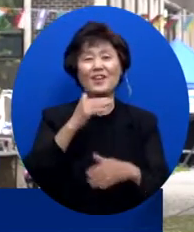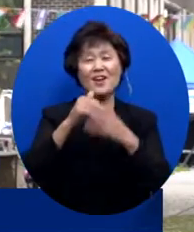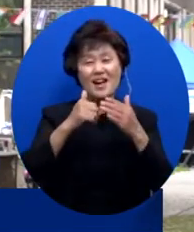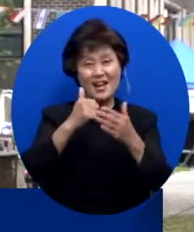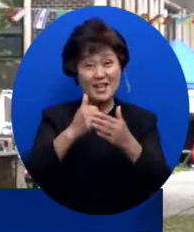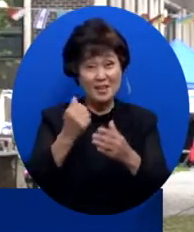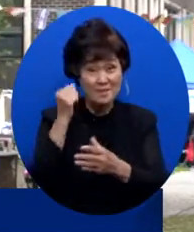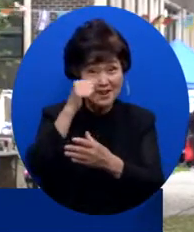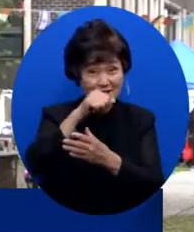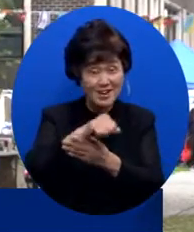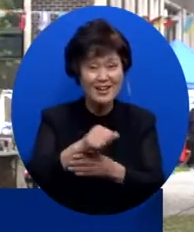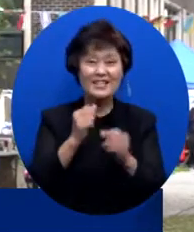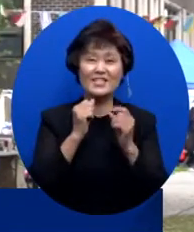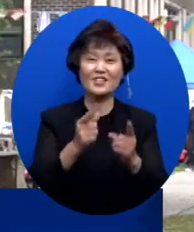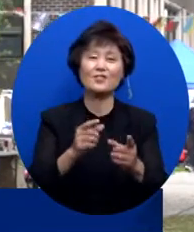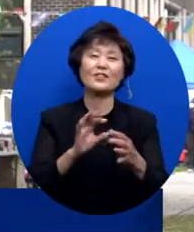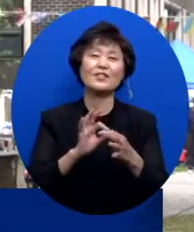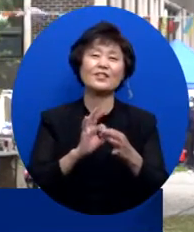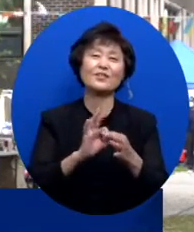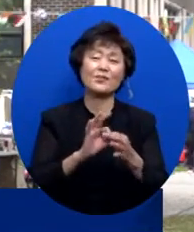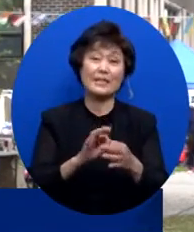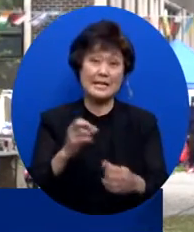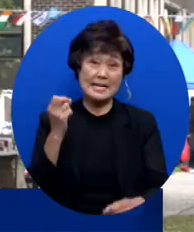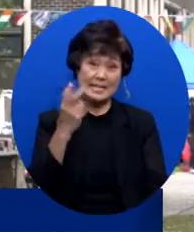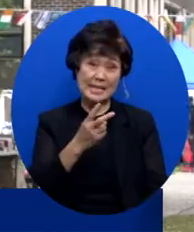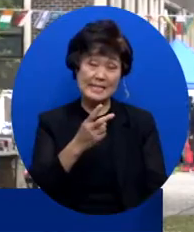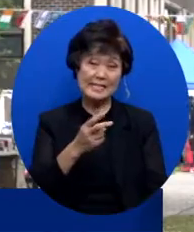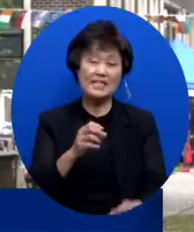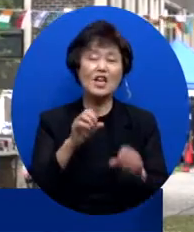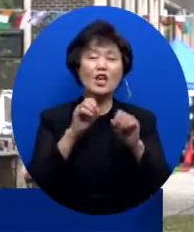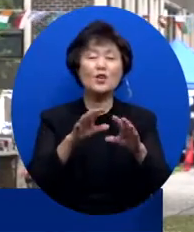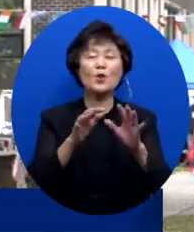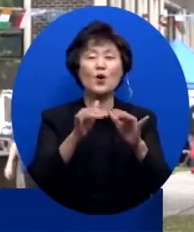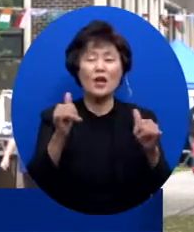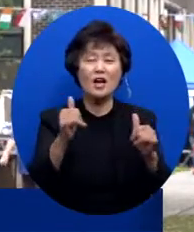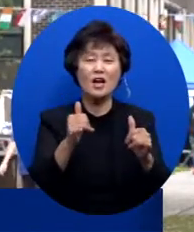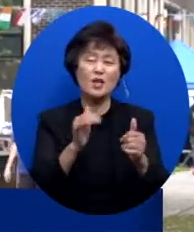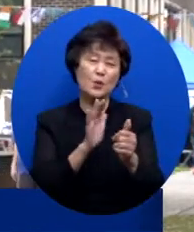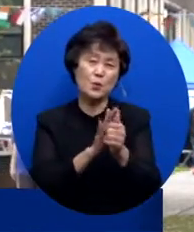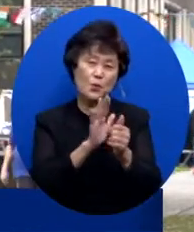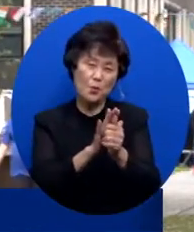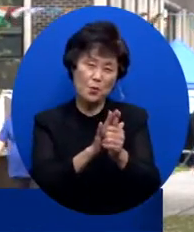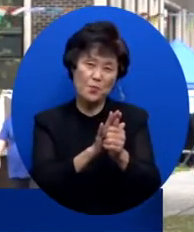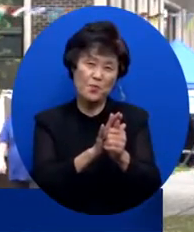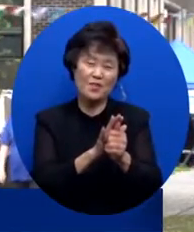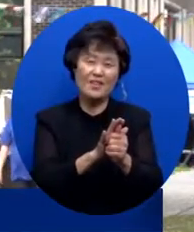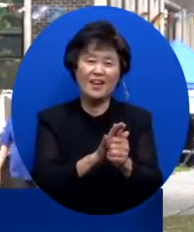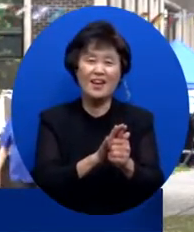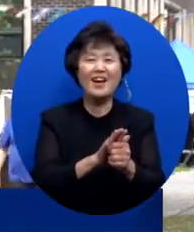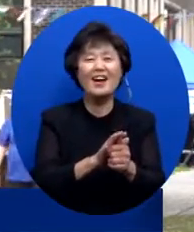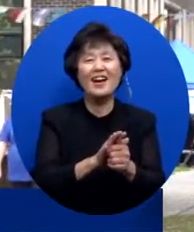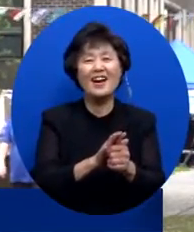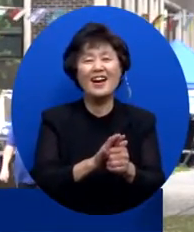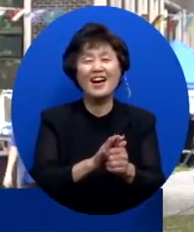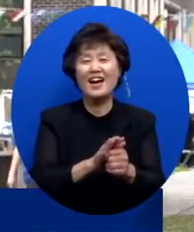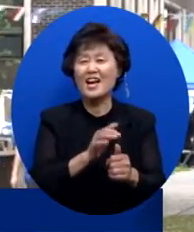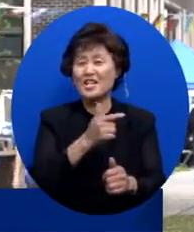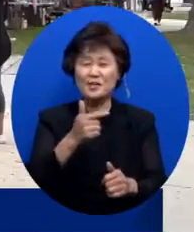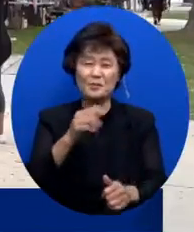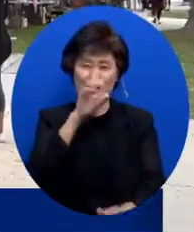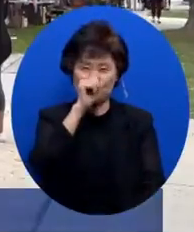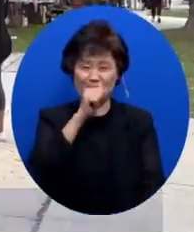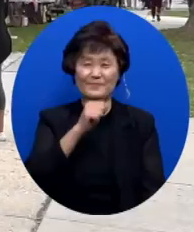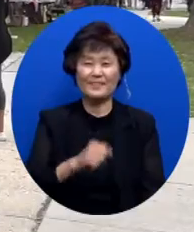주신 이 기회를 통해서 다시 한번 선교지에 후원할 수 있는 그런 계기도 마련하고자 이렇게 바자회를 열게